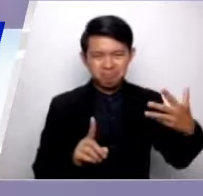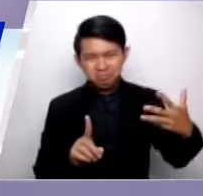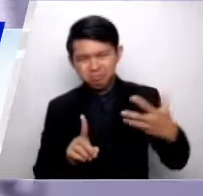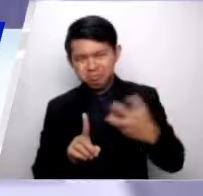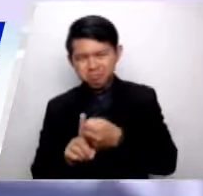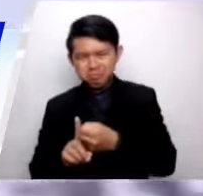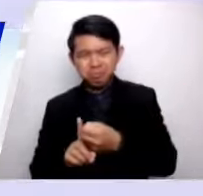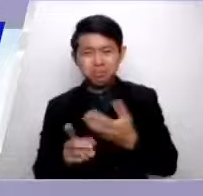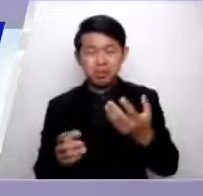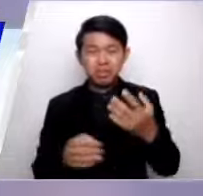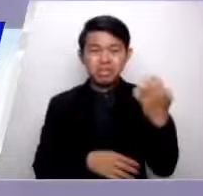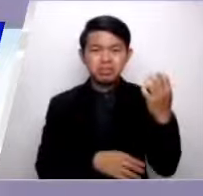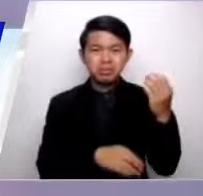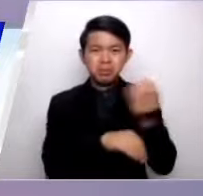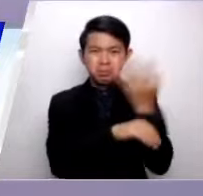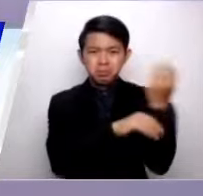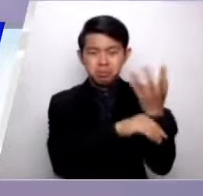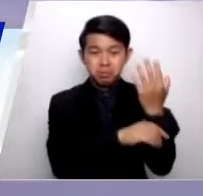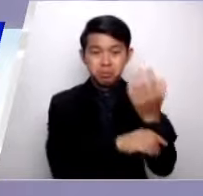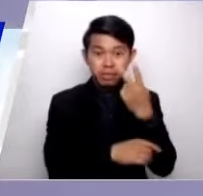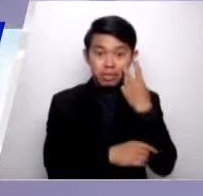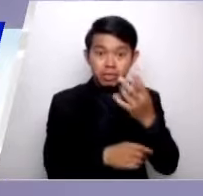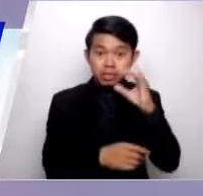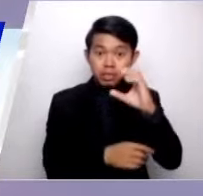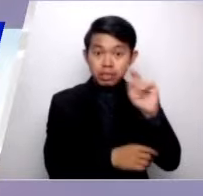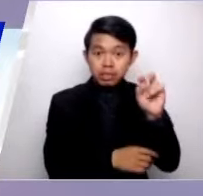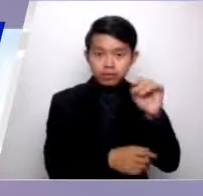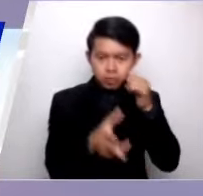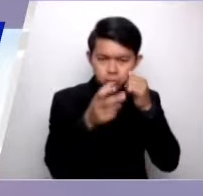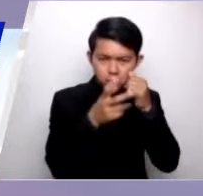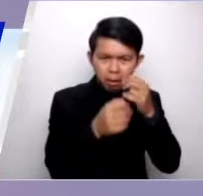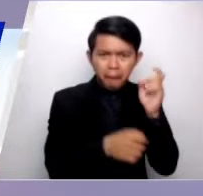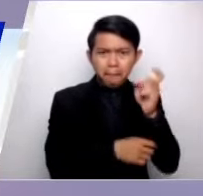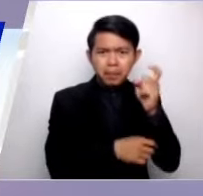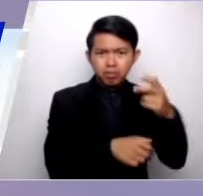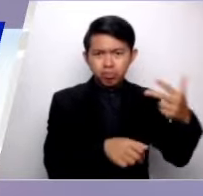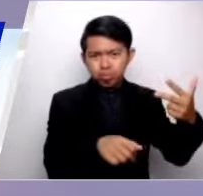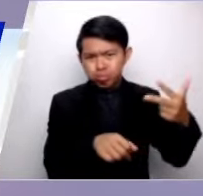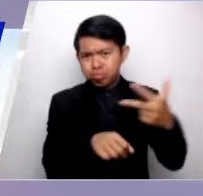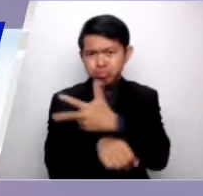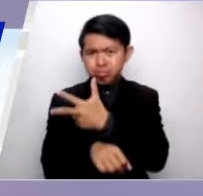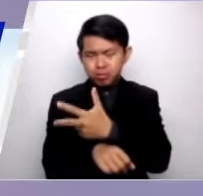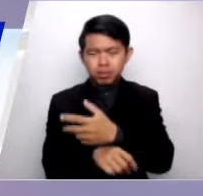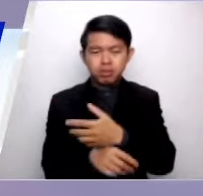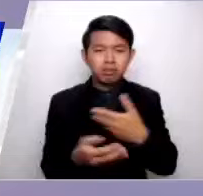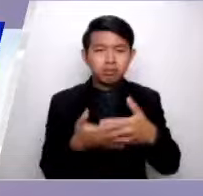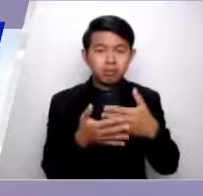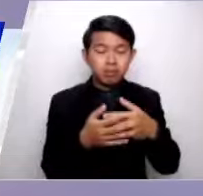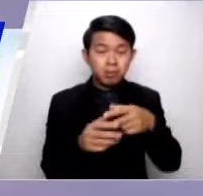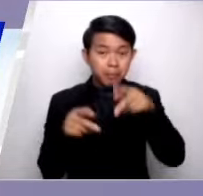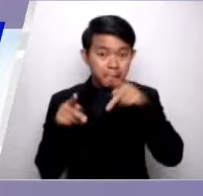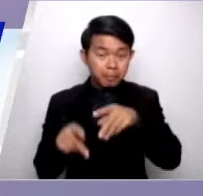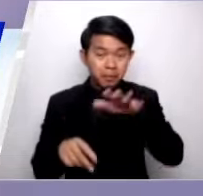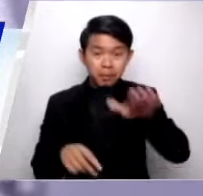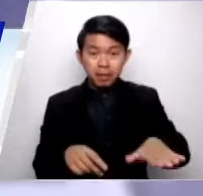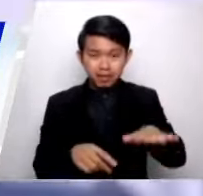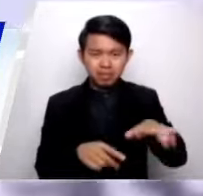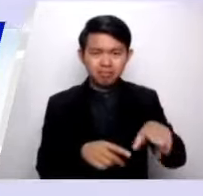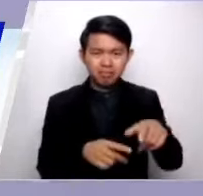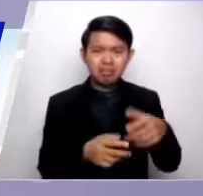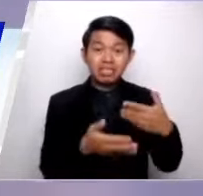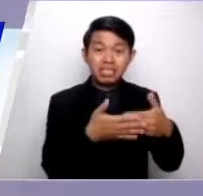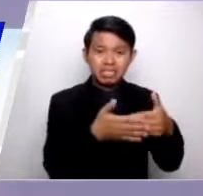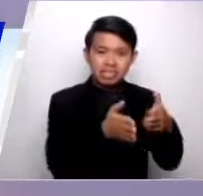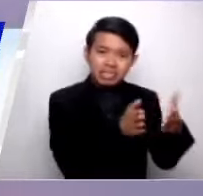sasakyang nakahagip sa bata na nasa gilid ng kalsada. Tumila po ng 10 taong gulang na biktima na bumibil lang sa